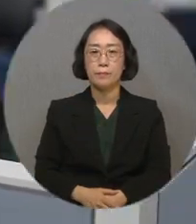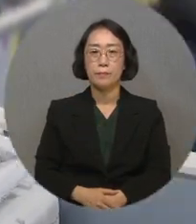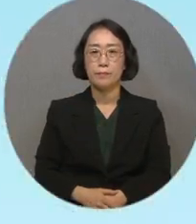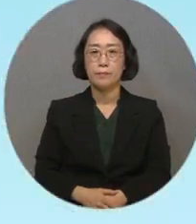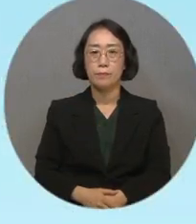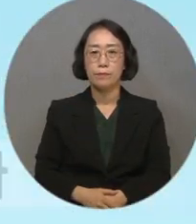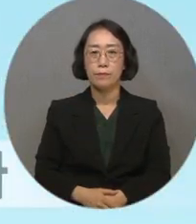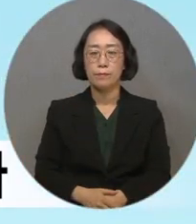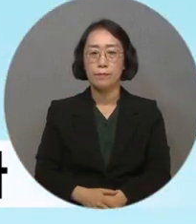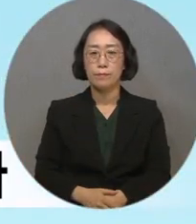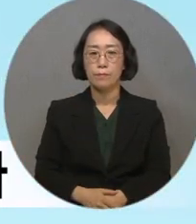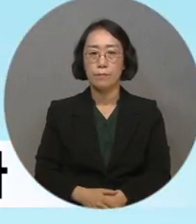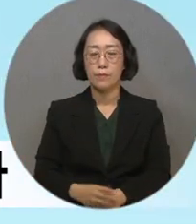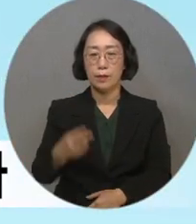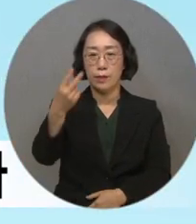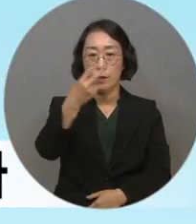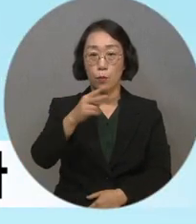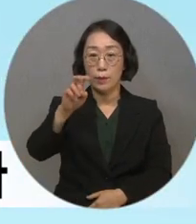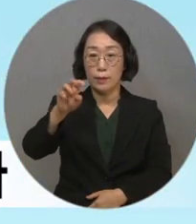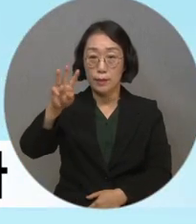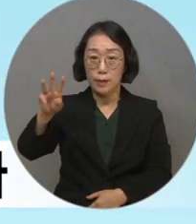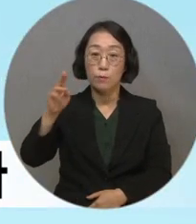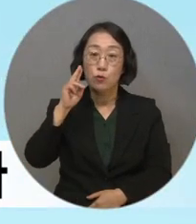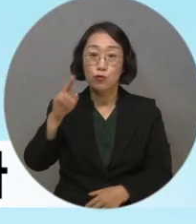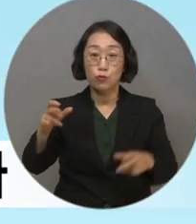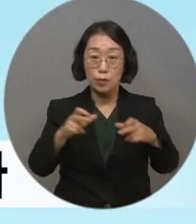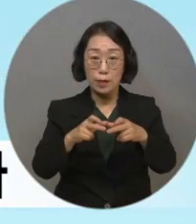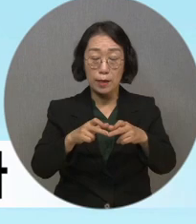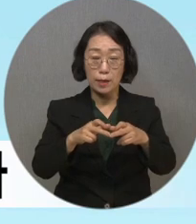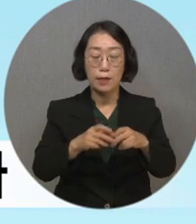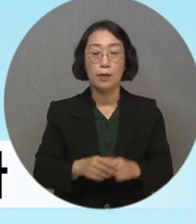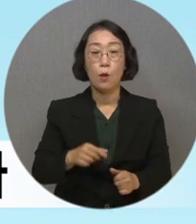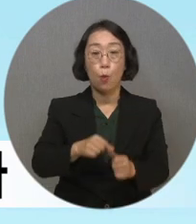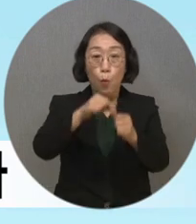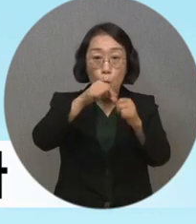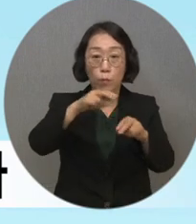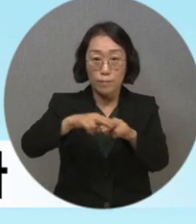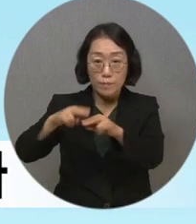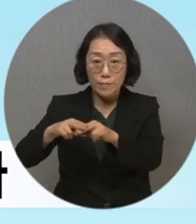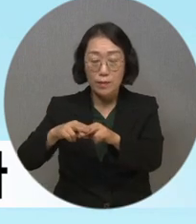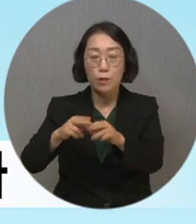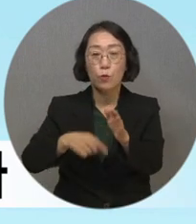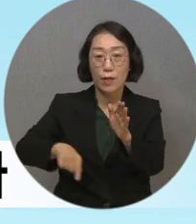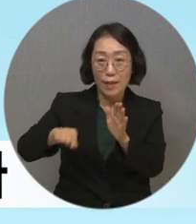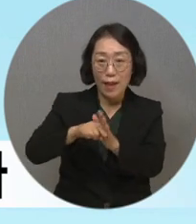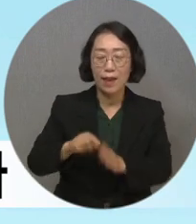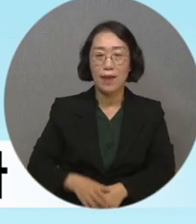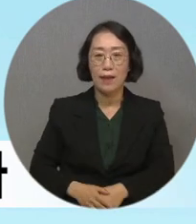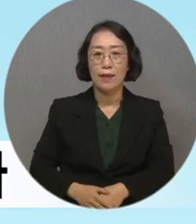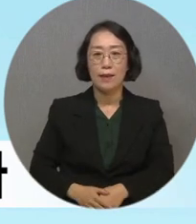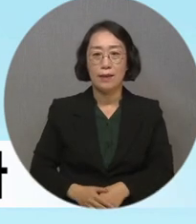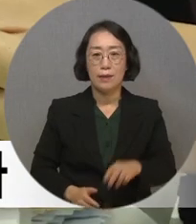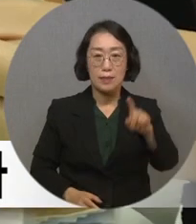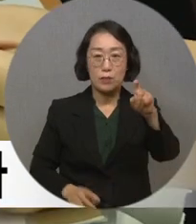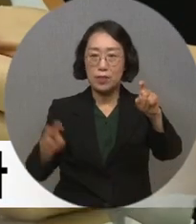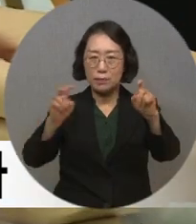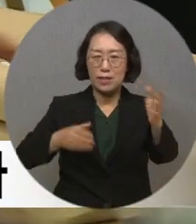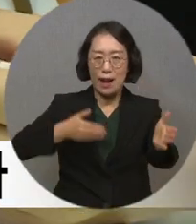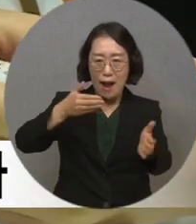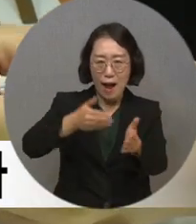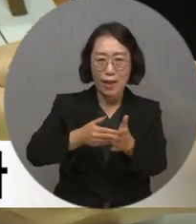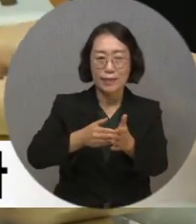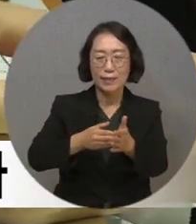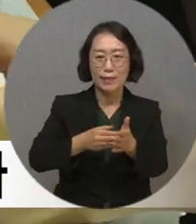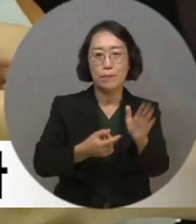예상됩니다 2023 중증장애인 고대 아이디어 공모전이 20일까지 열립니다 올해로